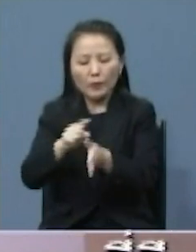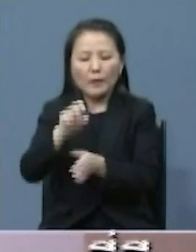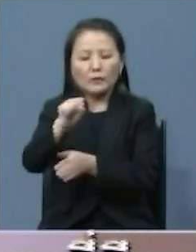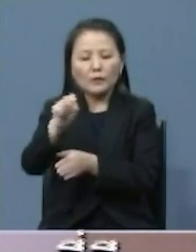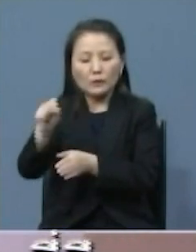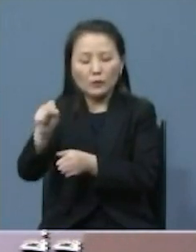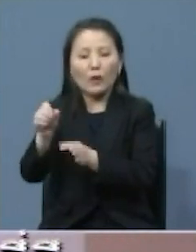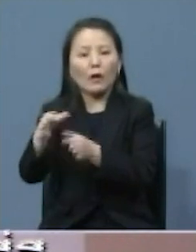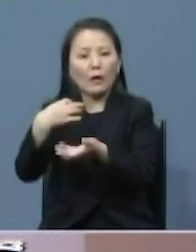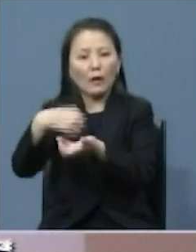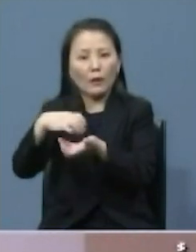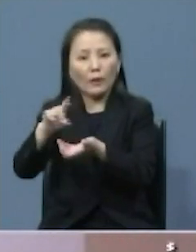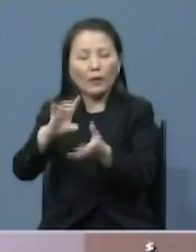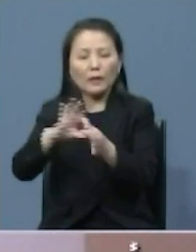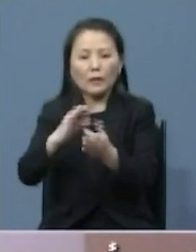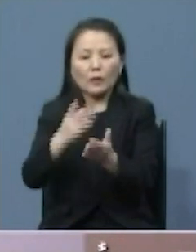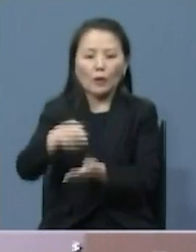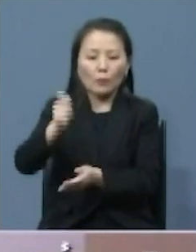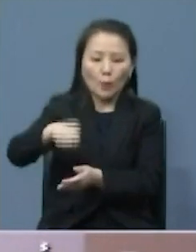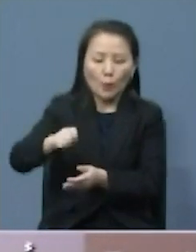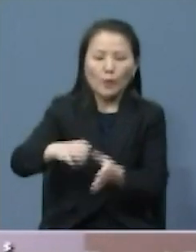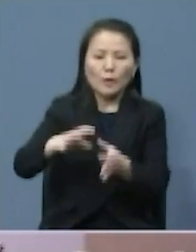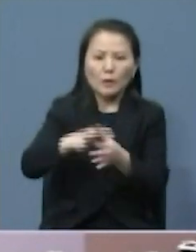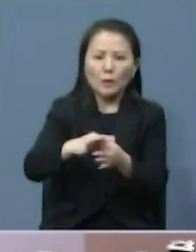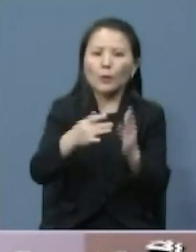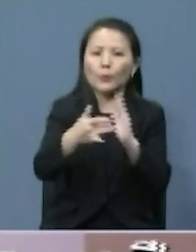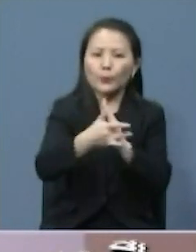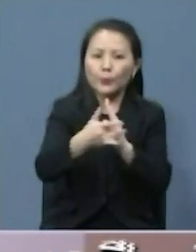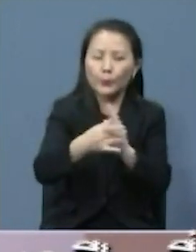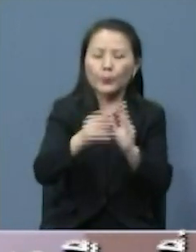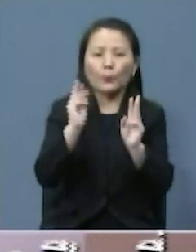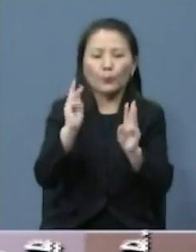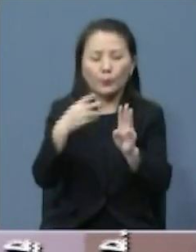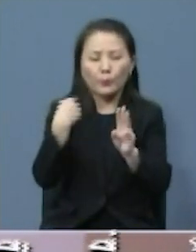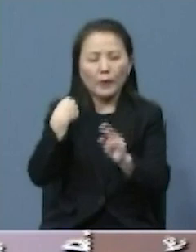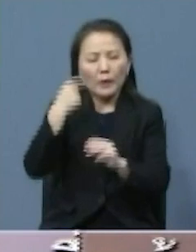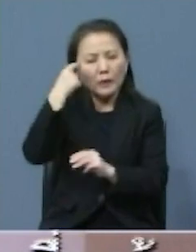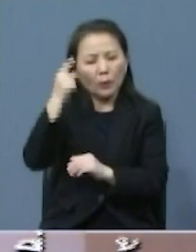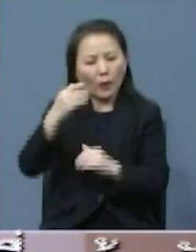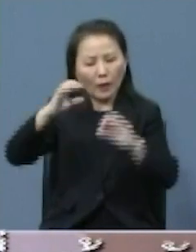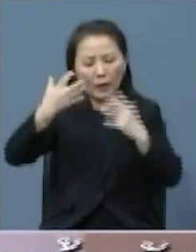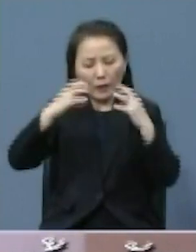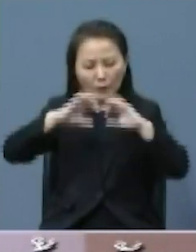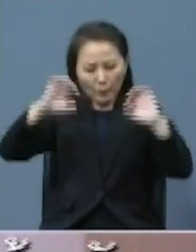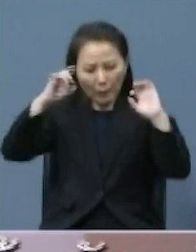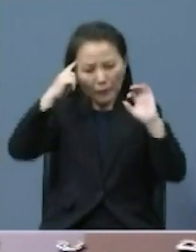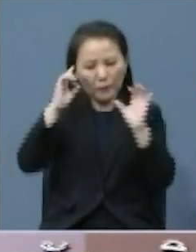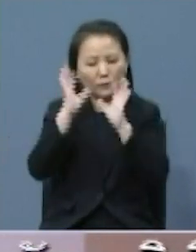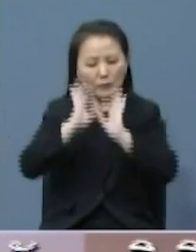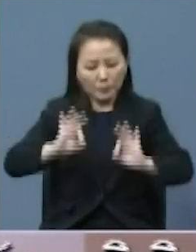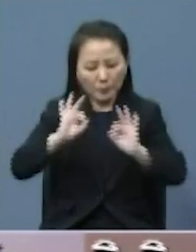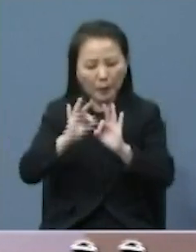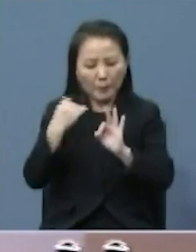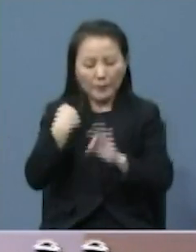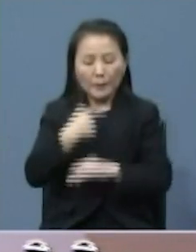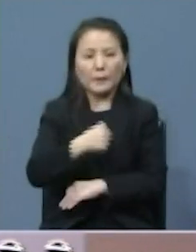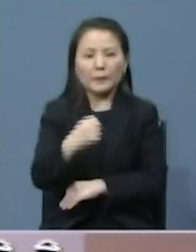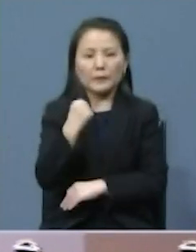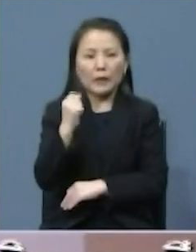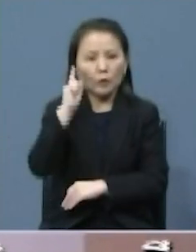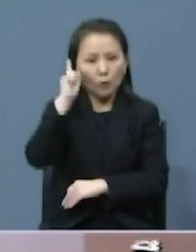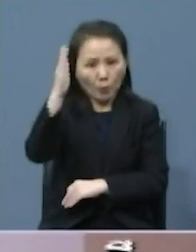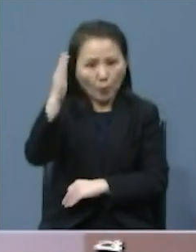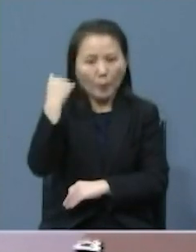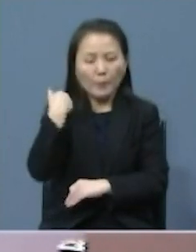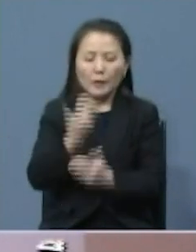พูดถึงเรื่องการประมูลผ่านระบบอิเล็กทรอนิกส์โดยยืนยันว่าเป็นเรื่องที่รัฐบาลให้ความสำคัญและมั่นใจว่าจะนำความโปร่ง